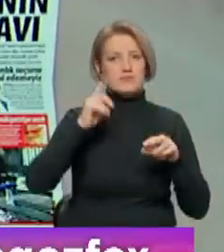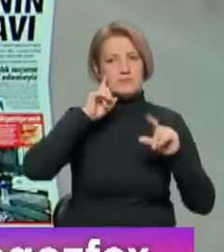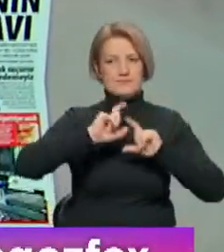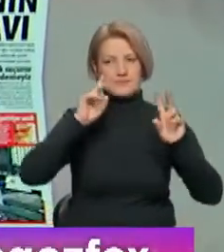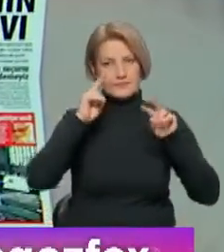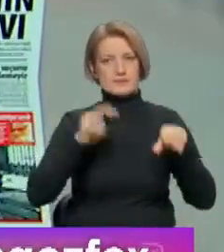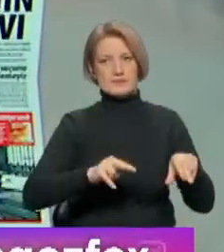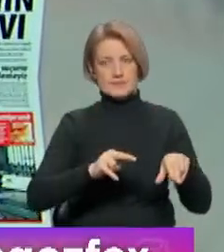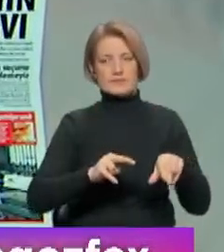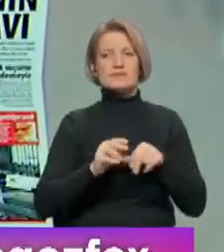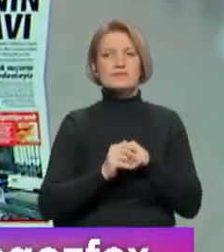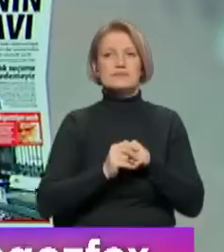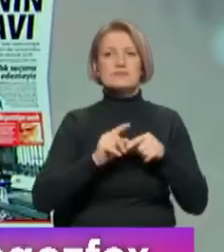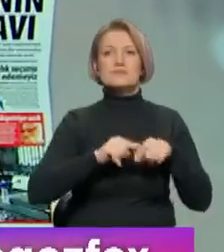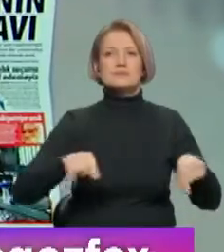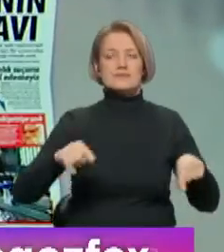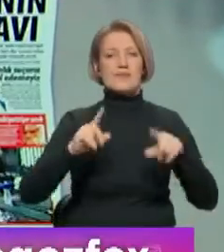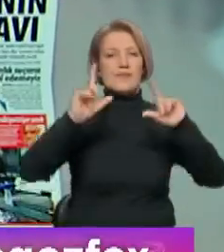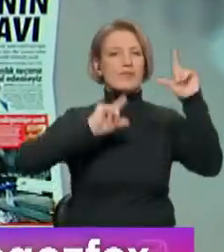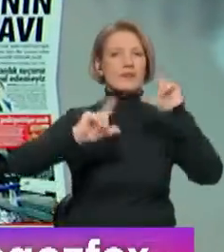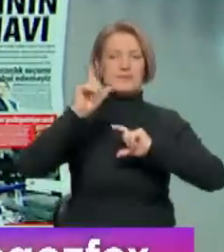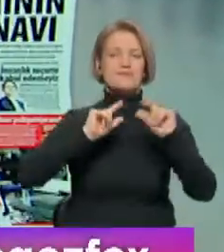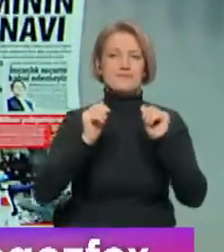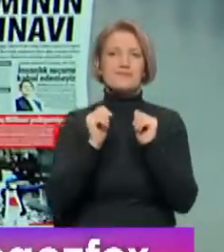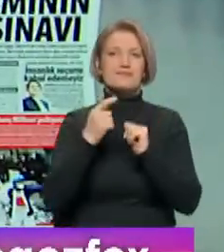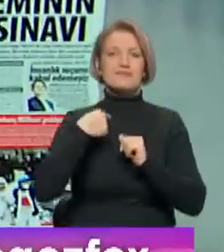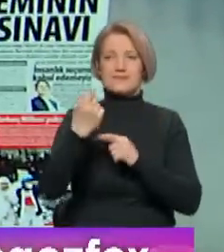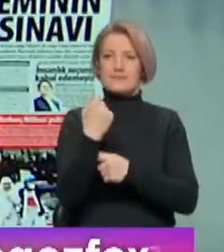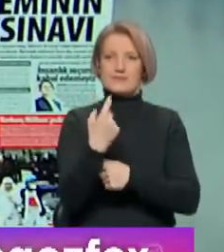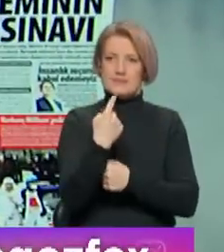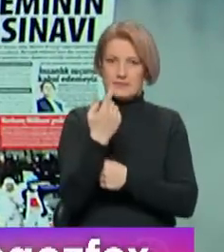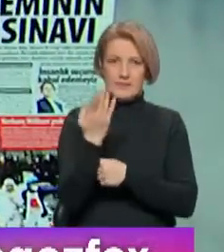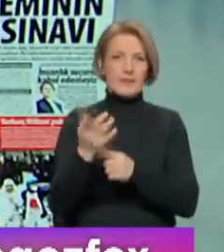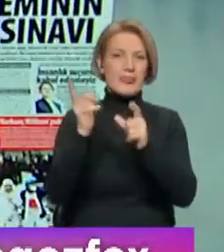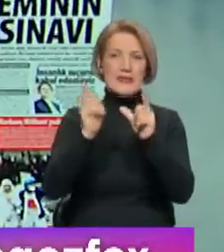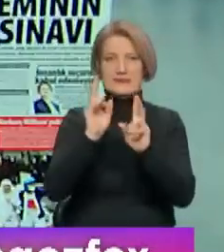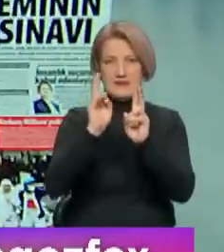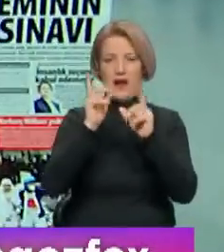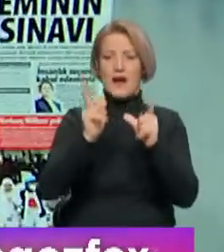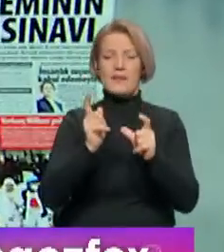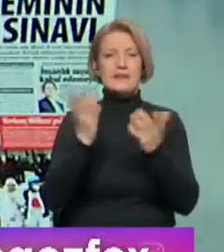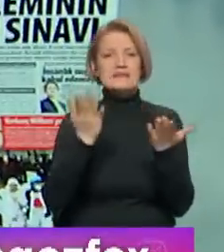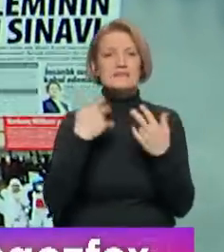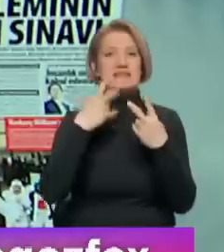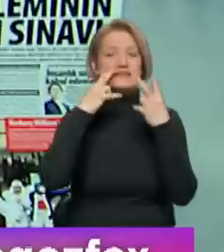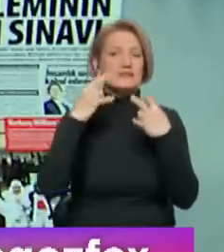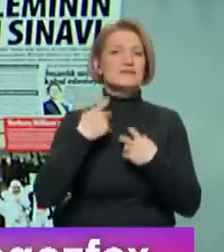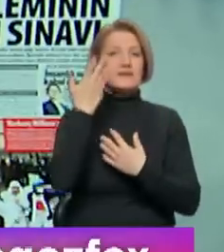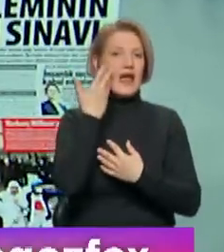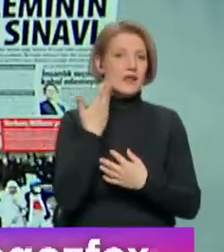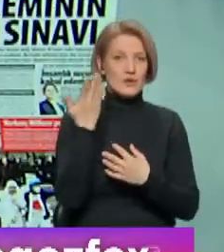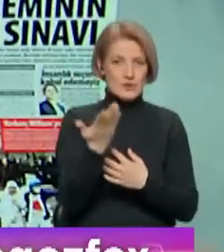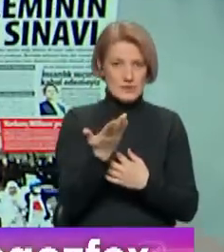başlığımızı görüyorsunuz ekranlarınızda bize fotoğraflarınızla dolaşın nerede nasıl bir şekilde bizi izliyorsunuz